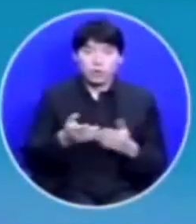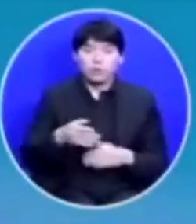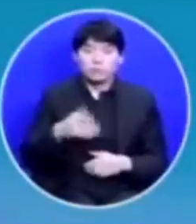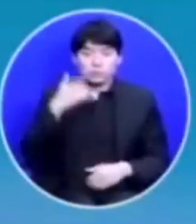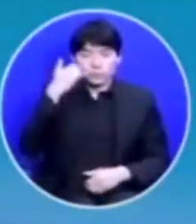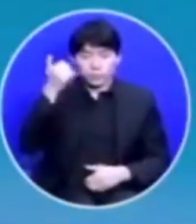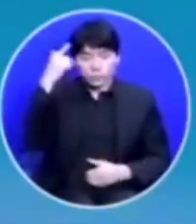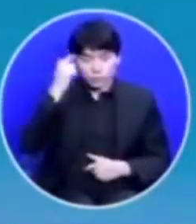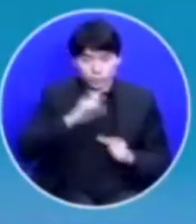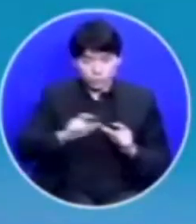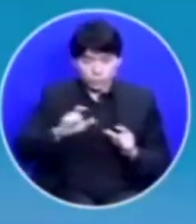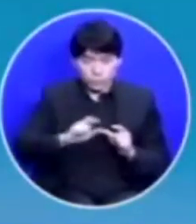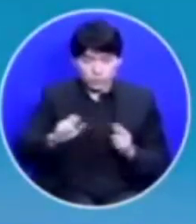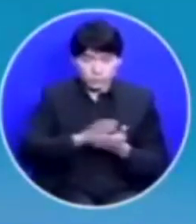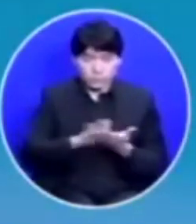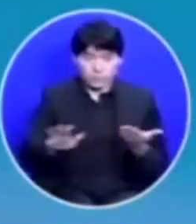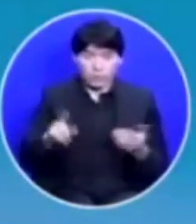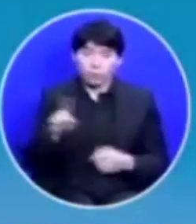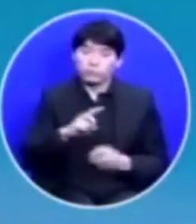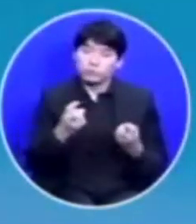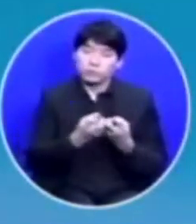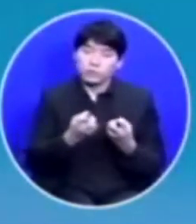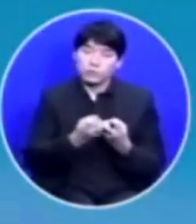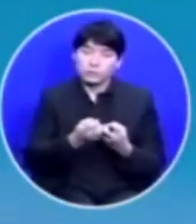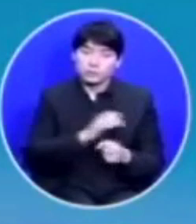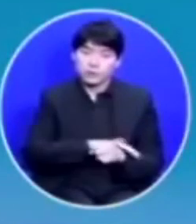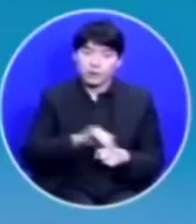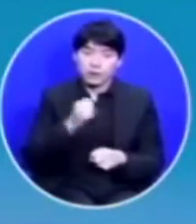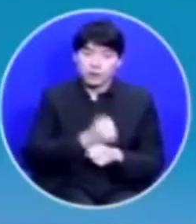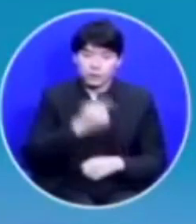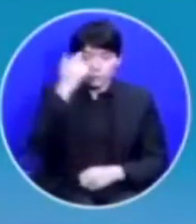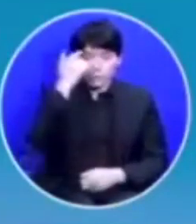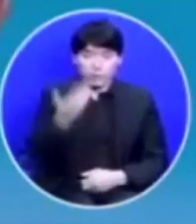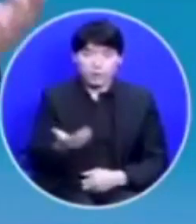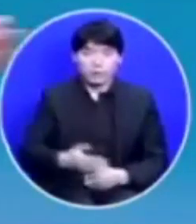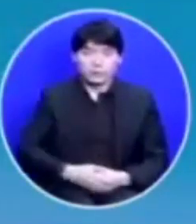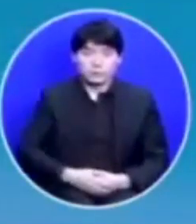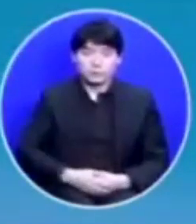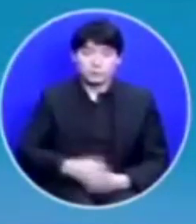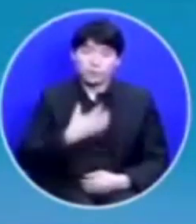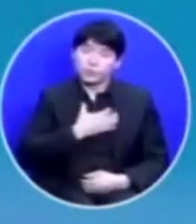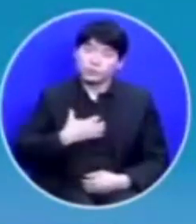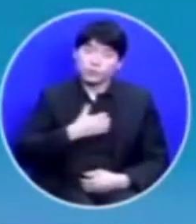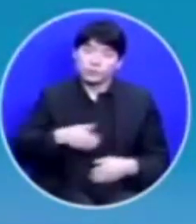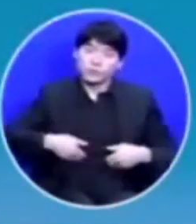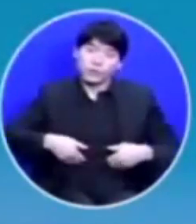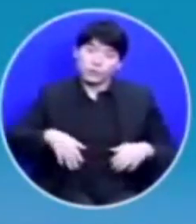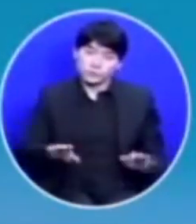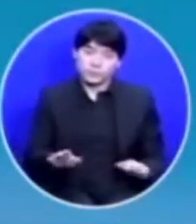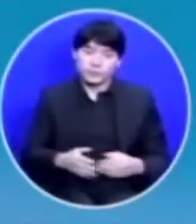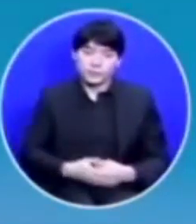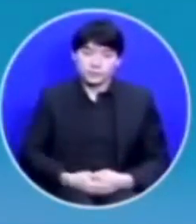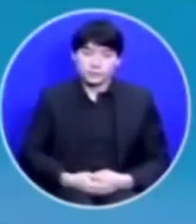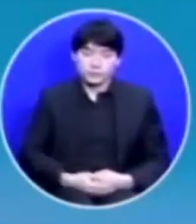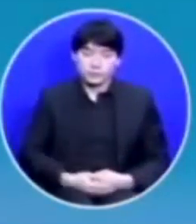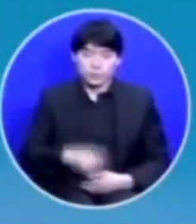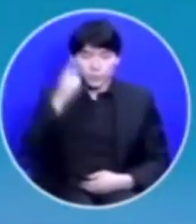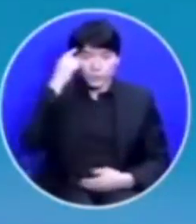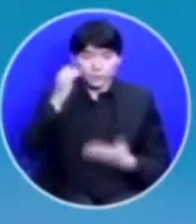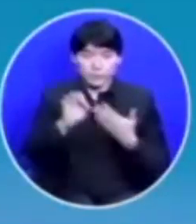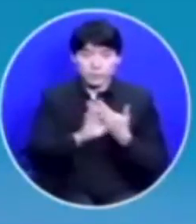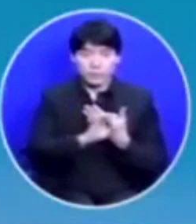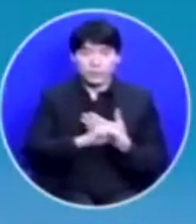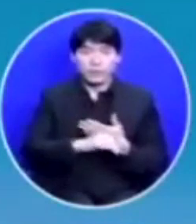일입니다 어떻게 하는게 잘하는 거죠 근데 사실은 걱정할 필요가 별로 없습니다 왜냐하면